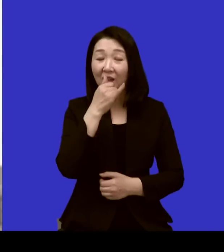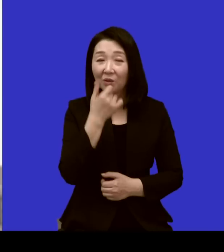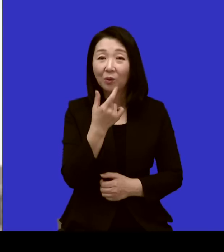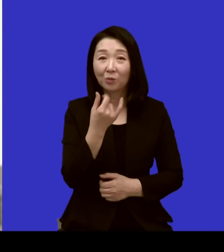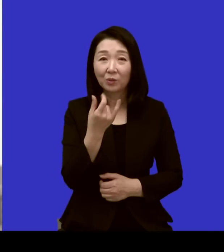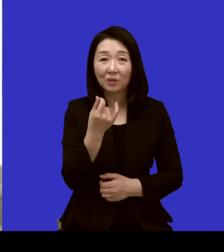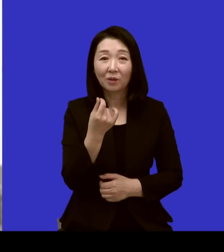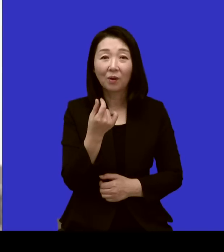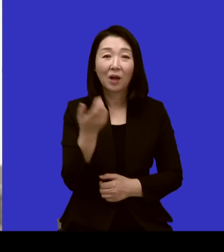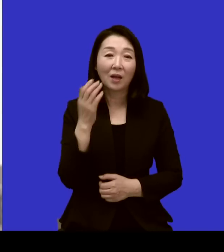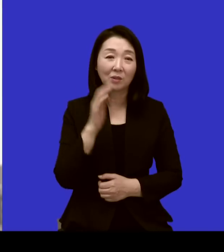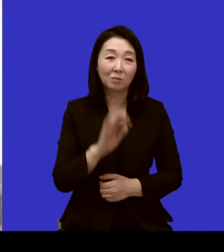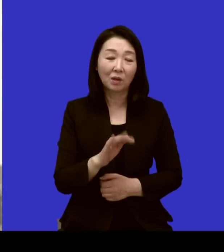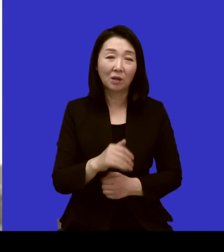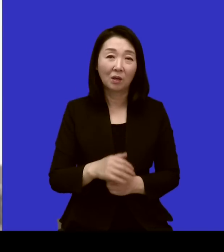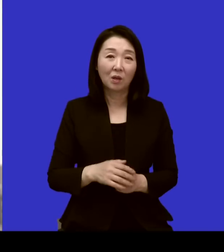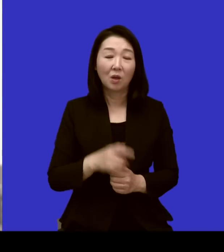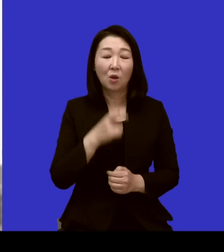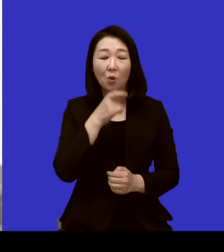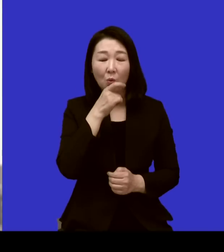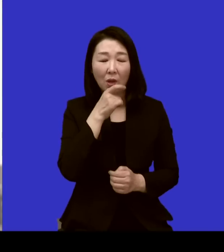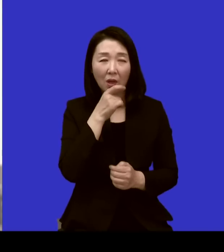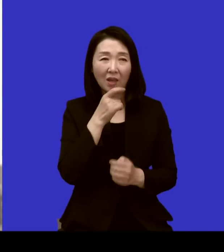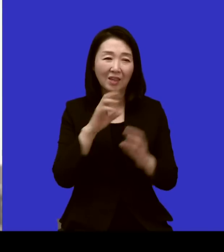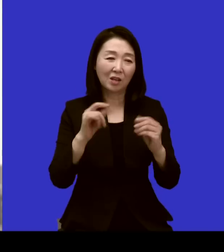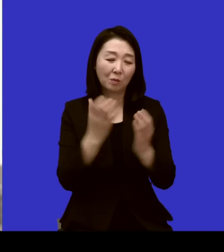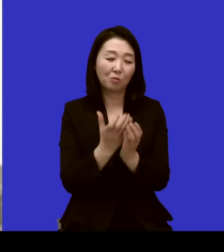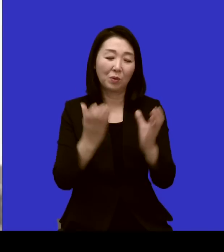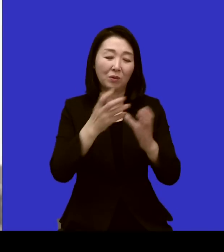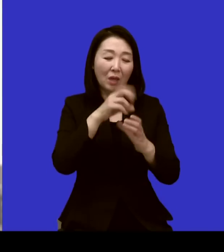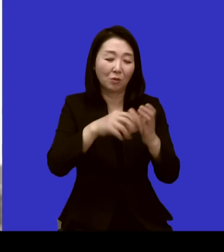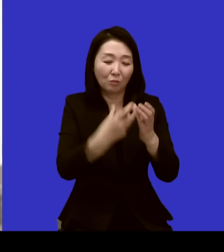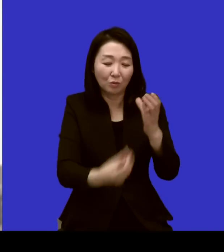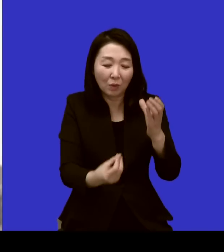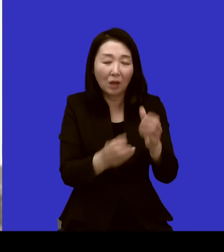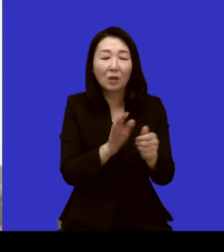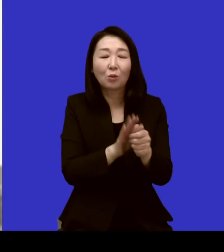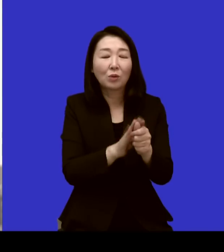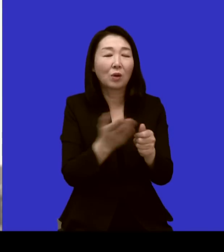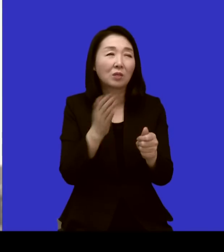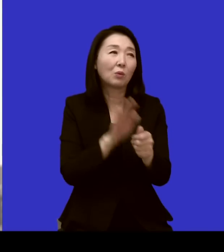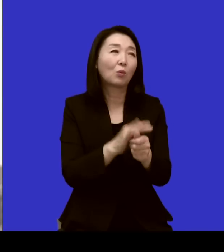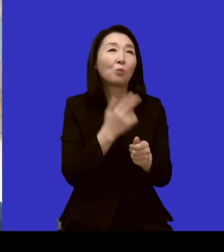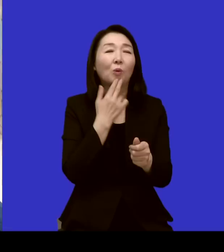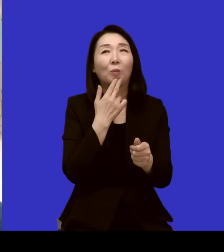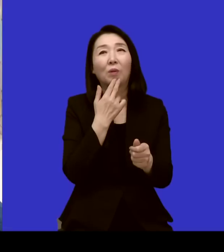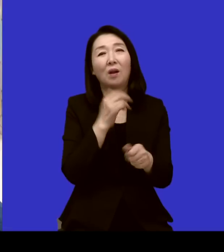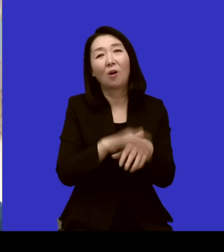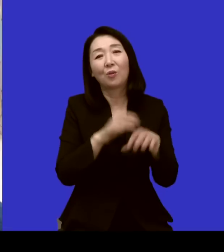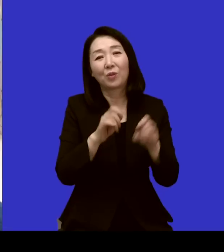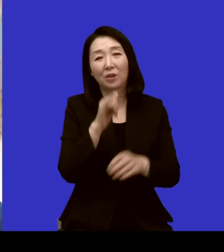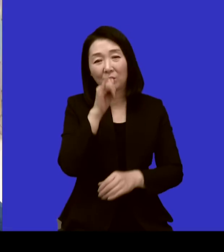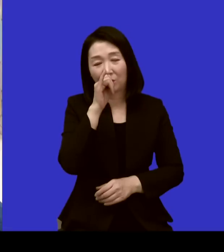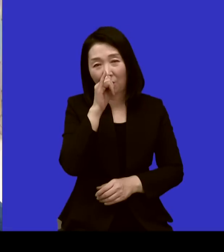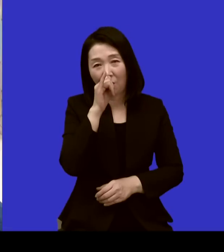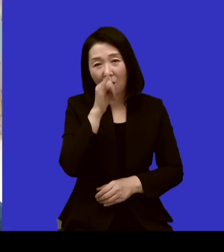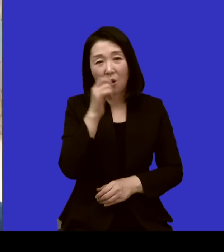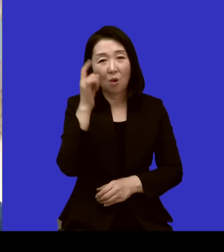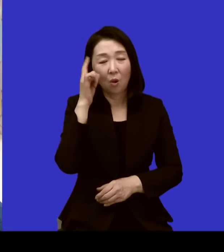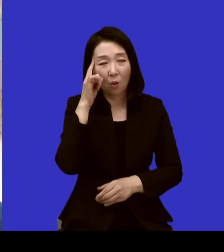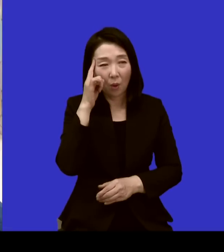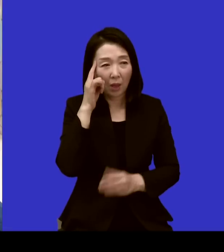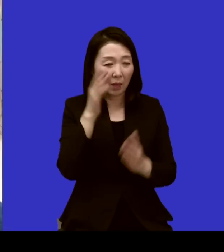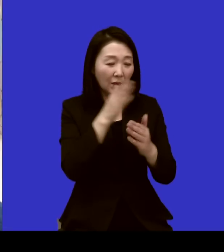있지만 예. 또 한편으로는 이게 밑빠진 독에 물붓기라는 느낌도 좀 드는 게 이제 예. 이 친구들이 잘 아시겠지만은 안타깝지만 그런 버려진